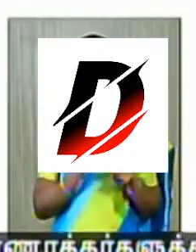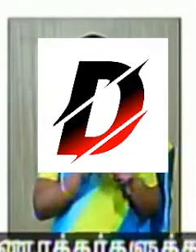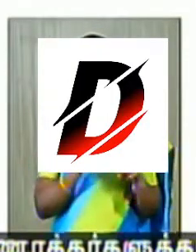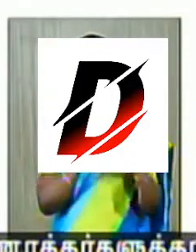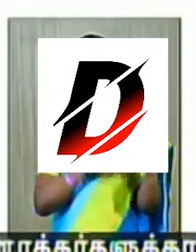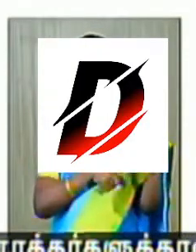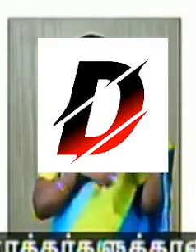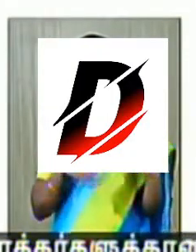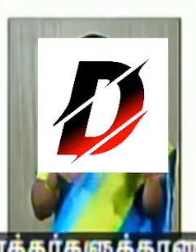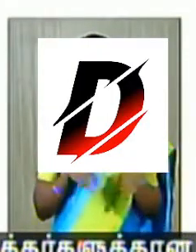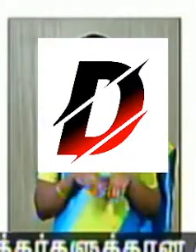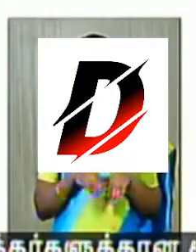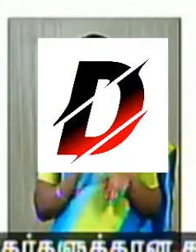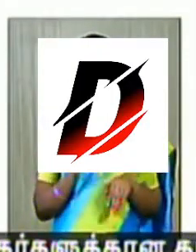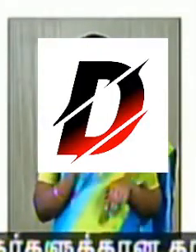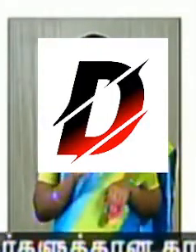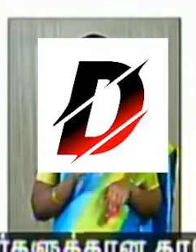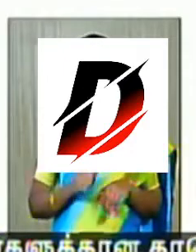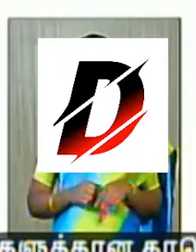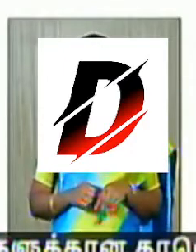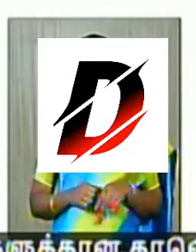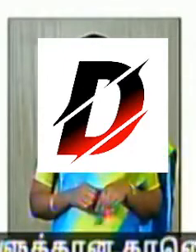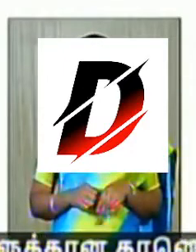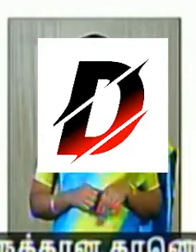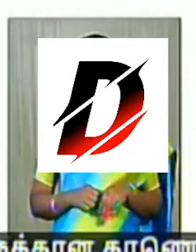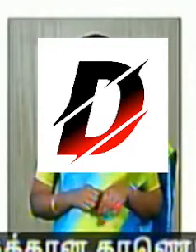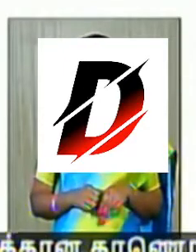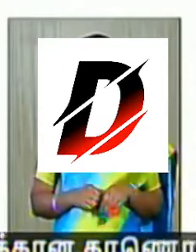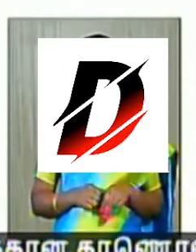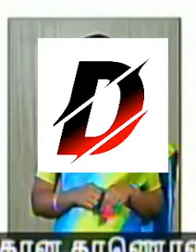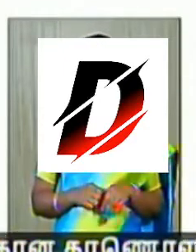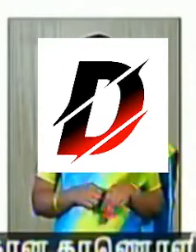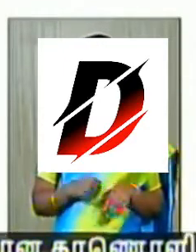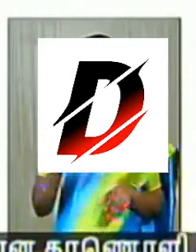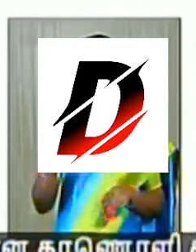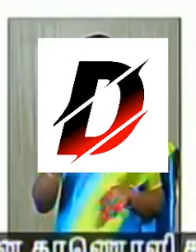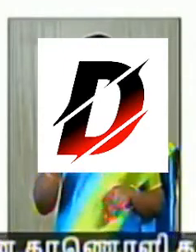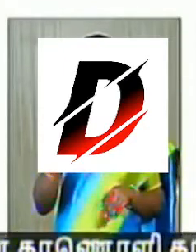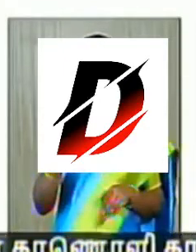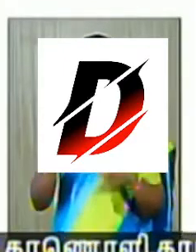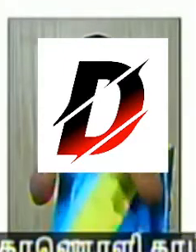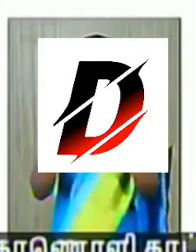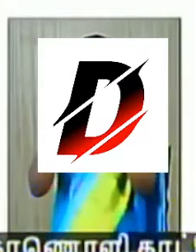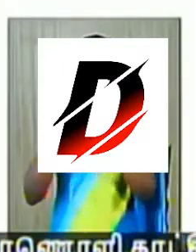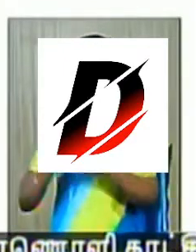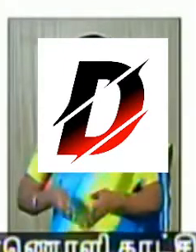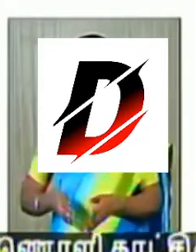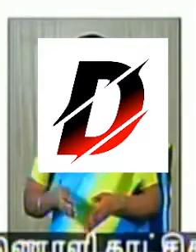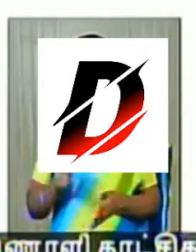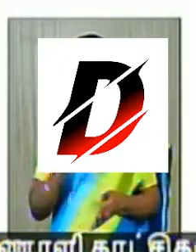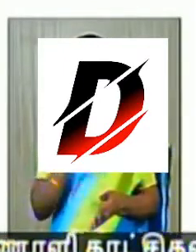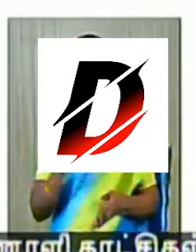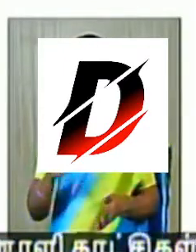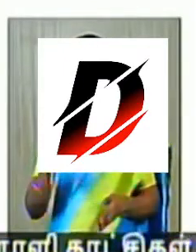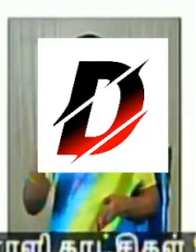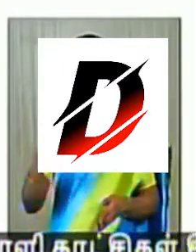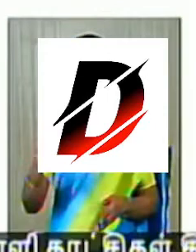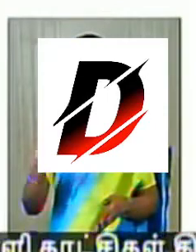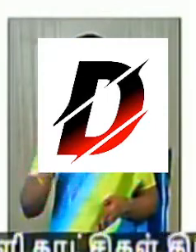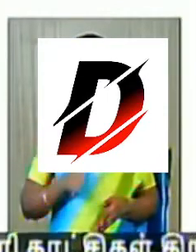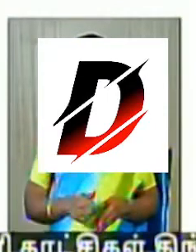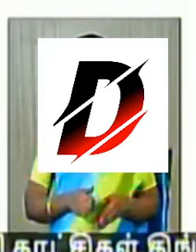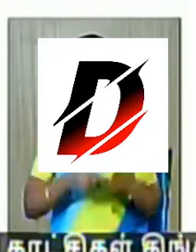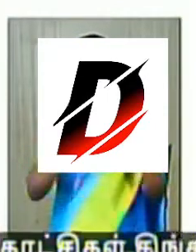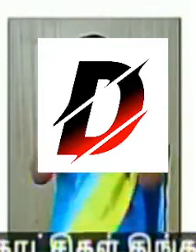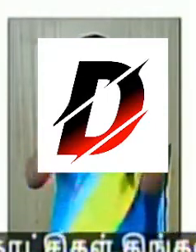ஸ்கொயர்ட் ப்ளஸ் 0 மைனஸ் 6, 0 எல்லாம் போயிடுமா, மைனஸ் 6 மட்டும் தானே வரும். அப்போது 0 இருக்கக்கூடிய அந்த நிரலில் மைனஸ் 6 போட்டுக்க வேண்டியதுதான். இப்போ